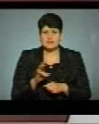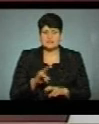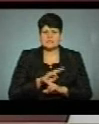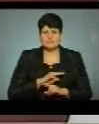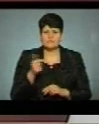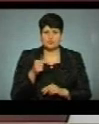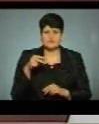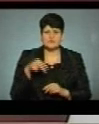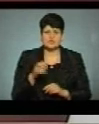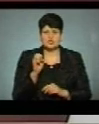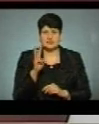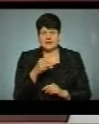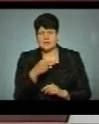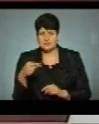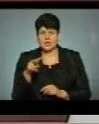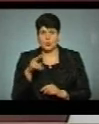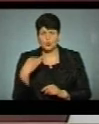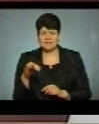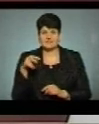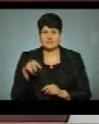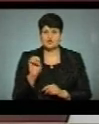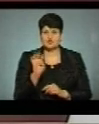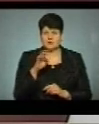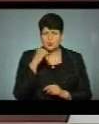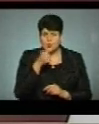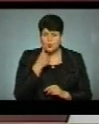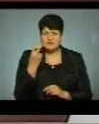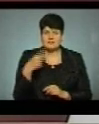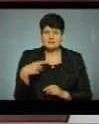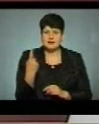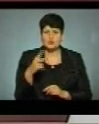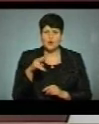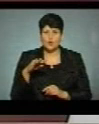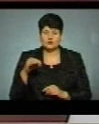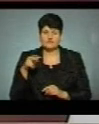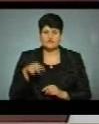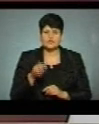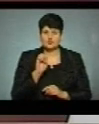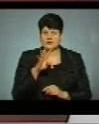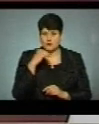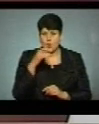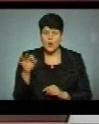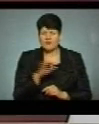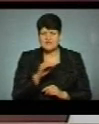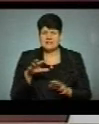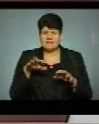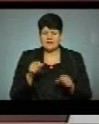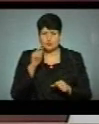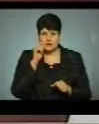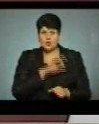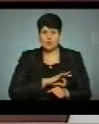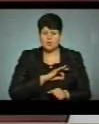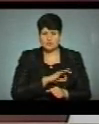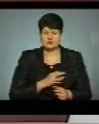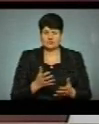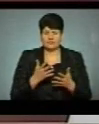грудні 2013-го, лютому 2014-го. 21 лютого 2014-го офіційна влада України юридично